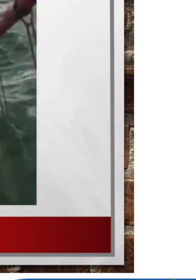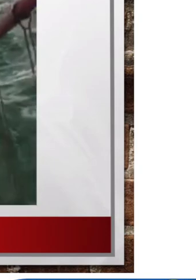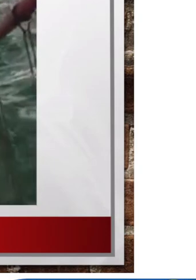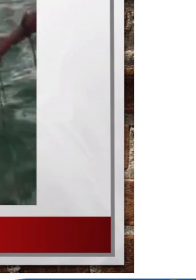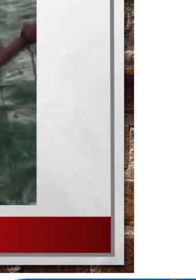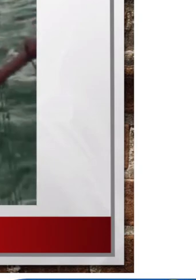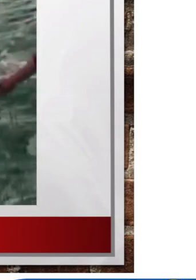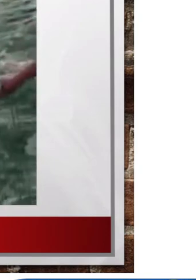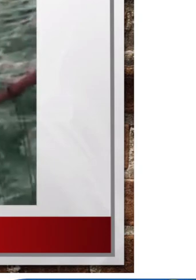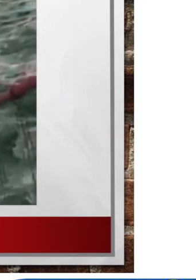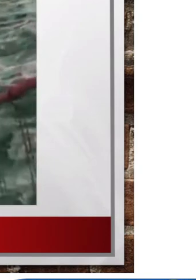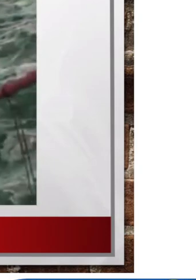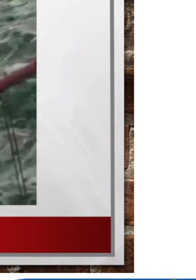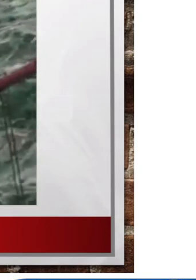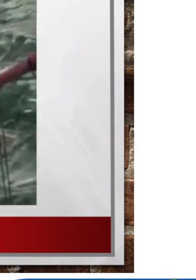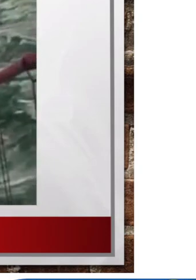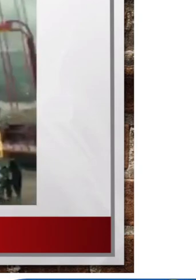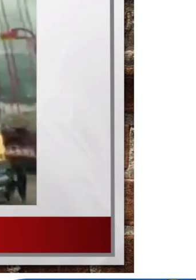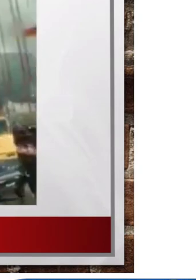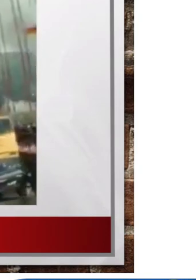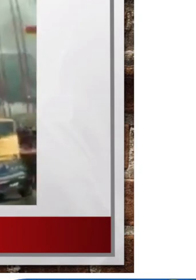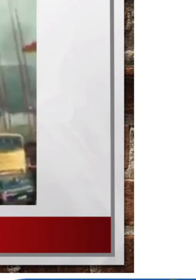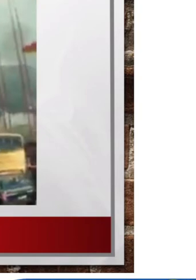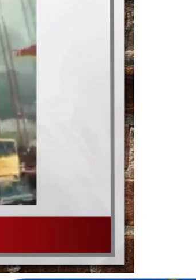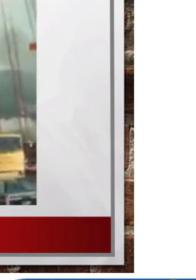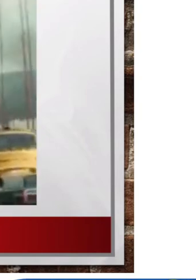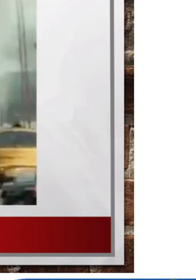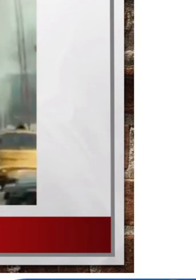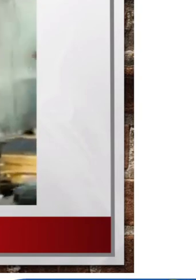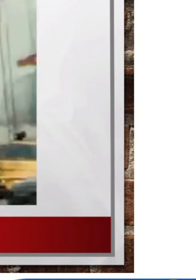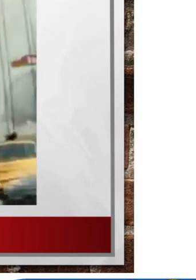i-dump na lang kung saan man pupunta yung wave na yun.